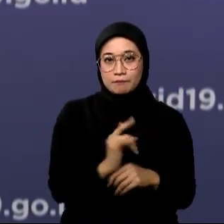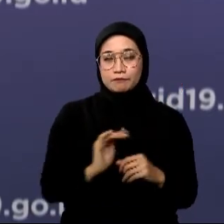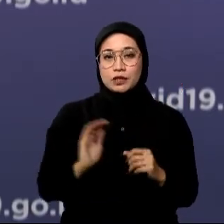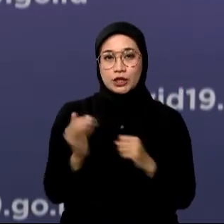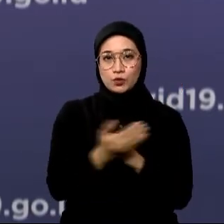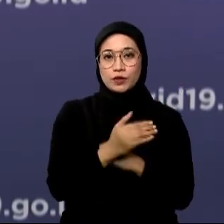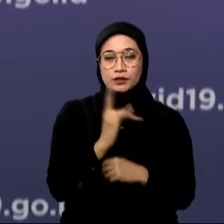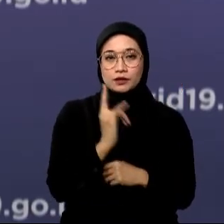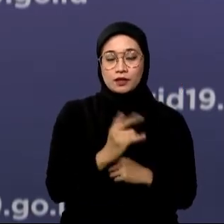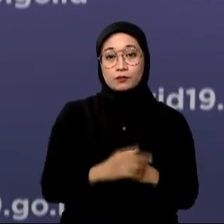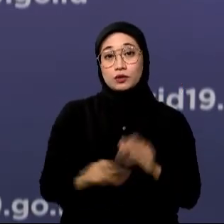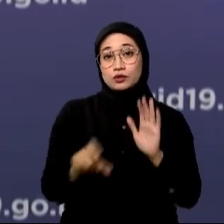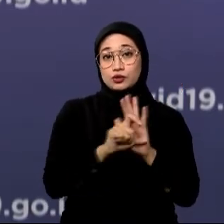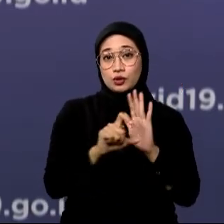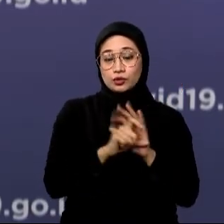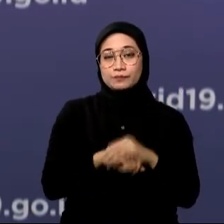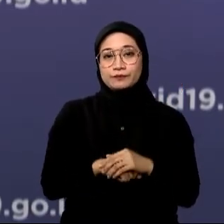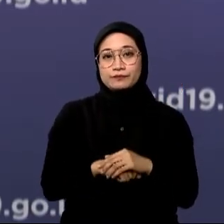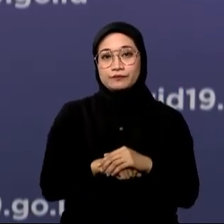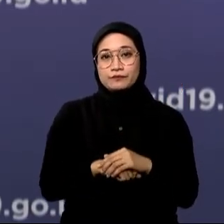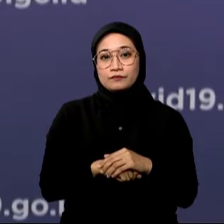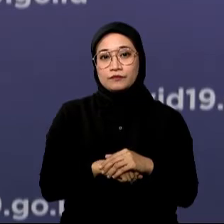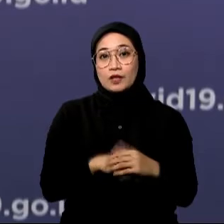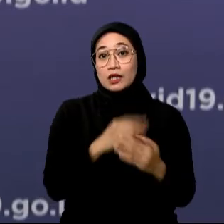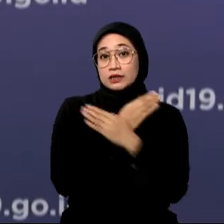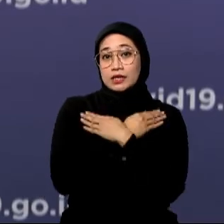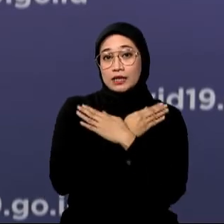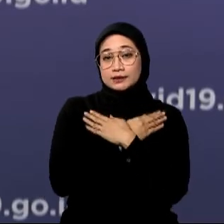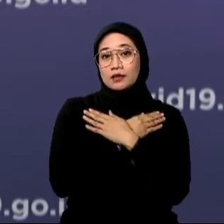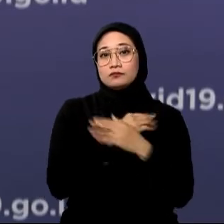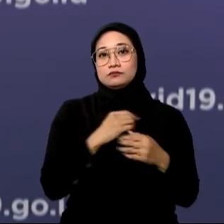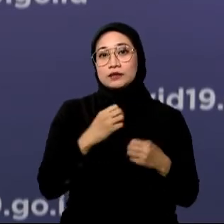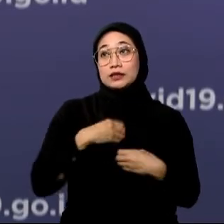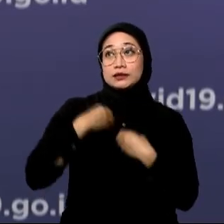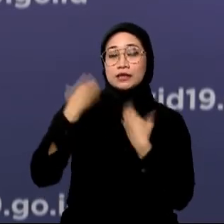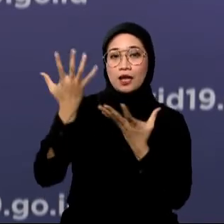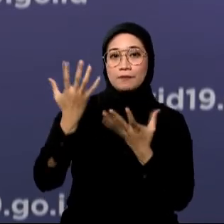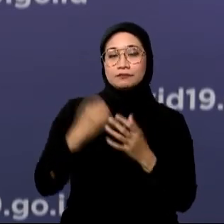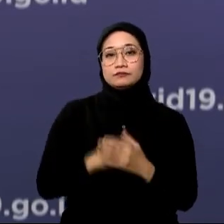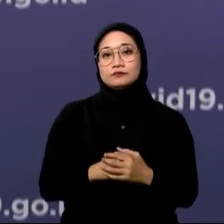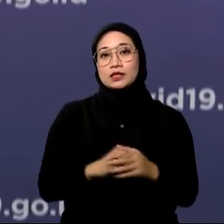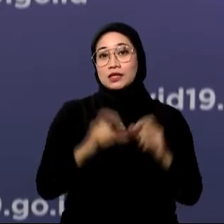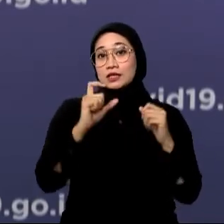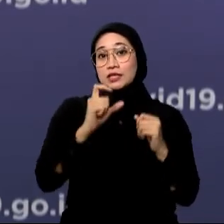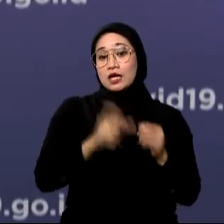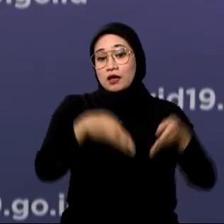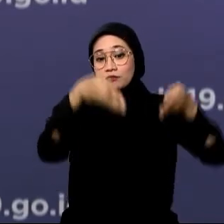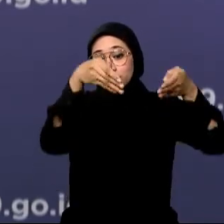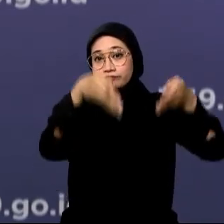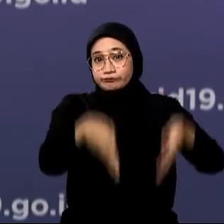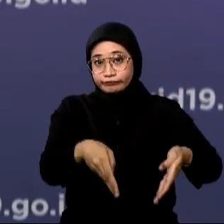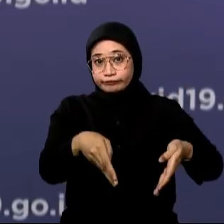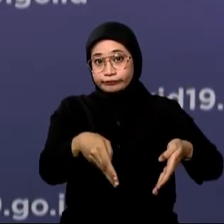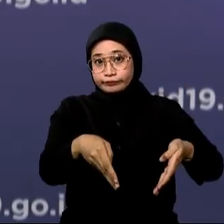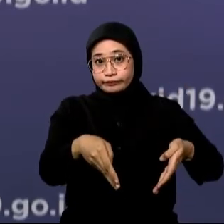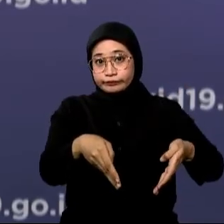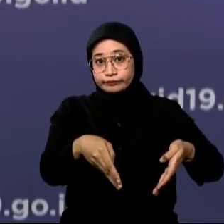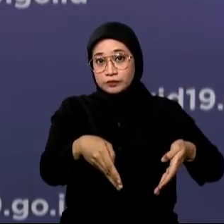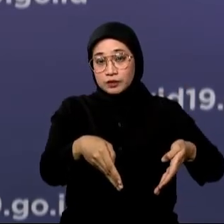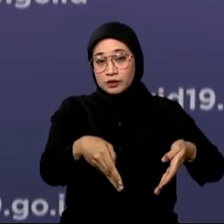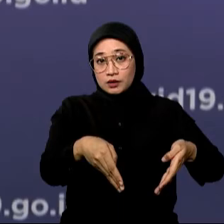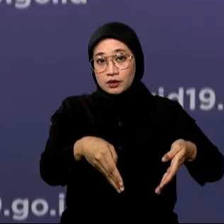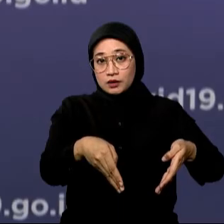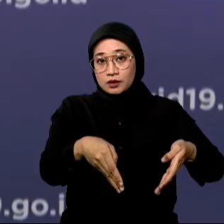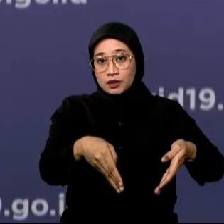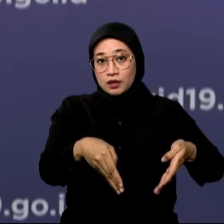dilindungi. Misalnya, bagi jenazah beragama Islam, tata cara memasukkan jenazah ke dalam peti mati dan tata